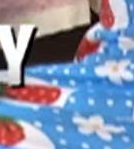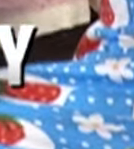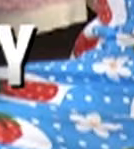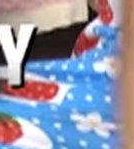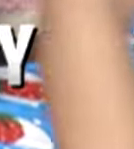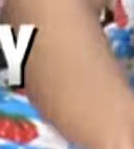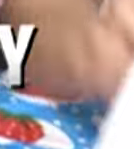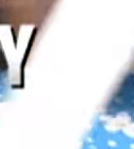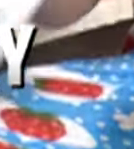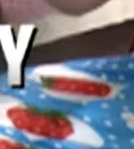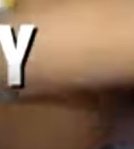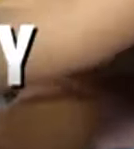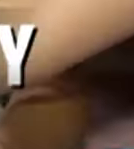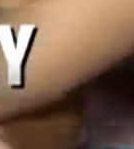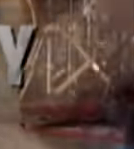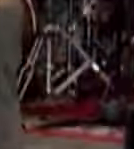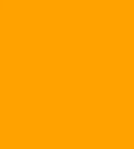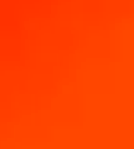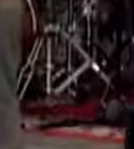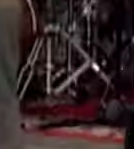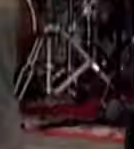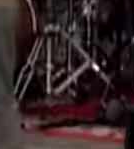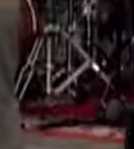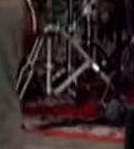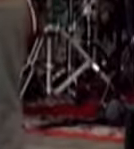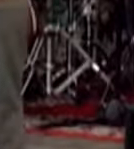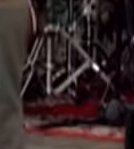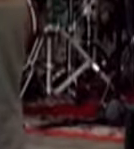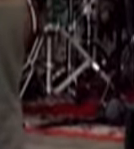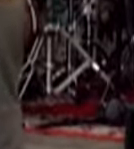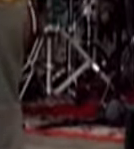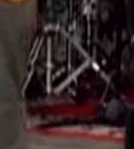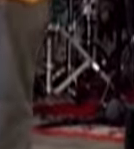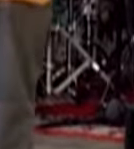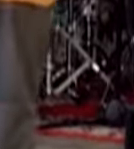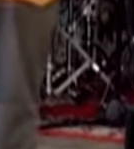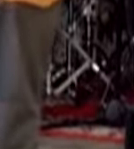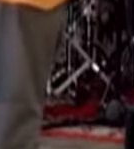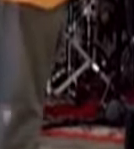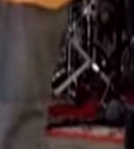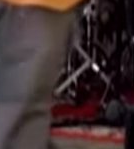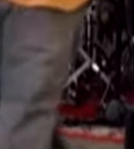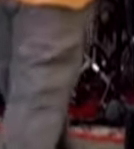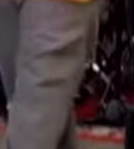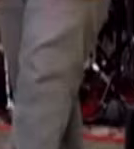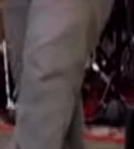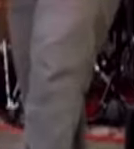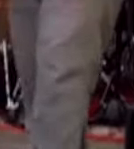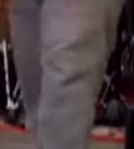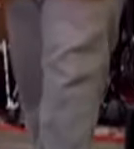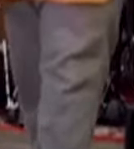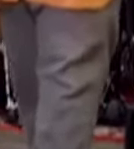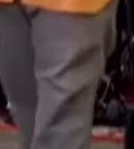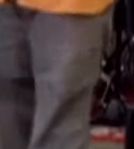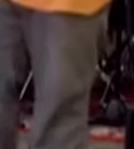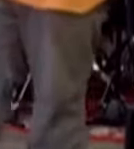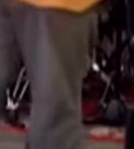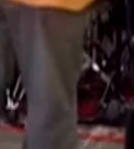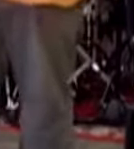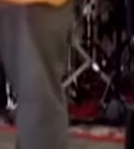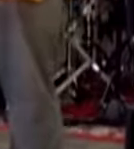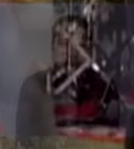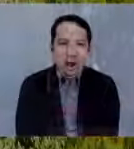Dex Makalintal. At sa loading sikat, makisaya at makijam sa tinig ng promising OPM band na Rise